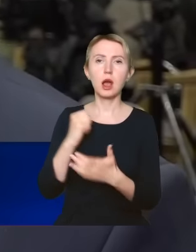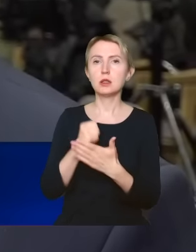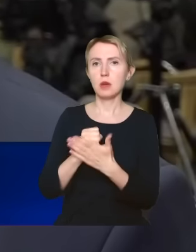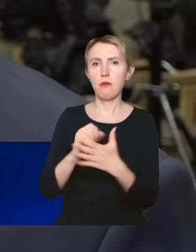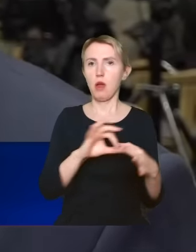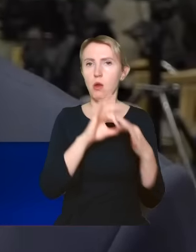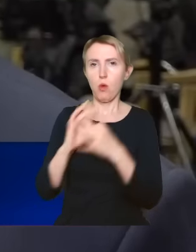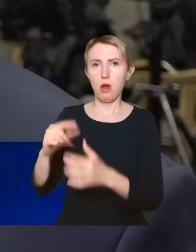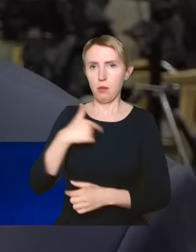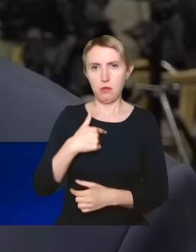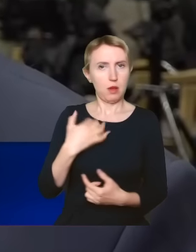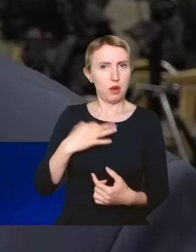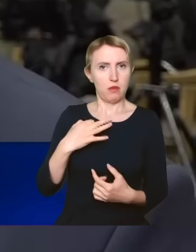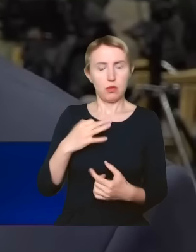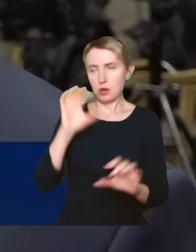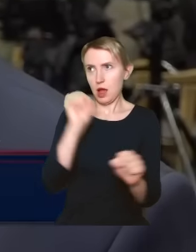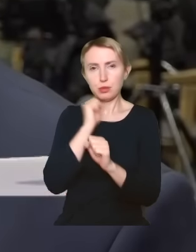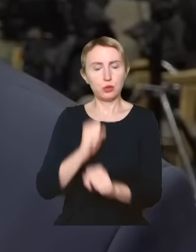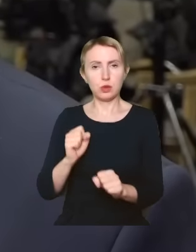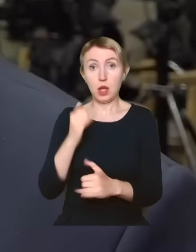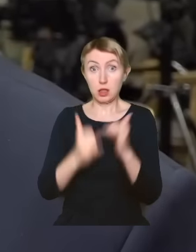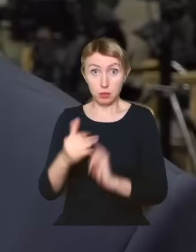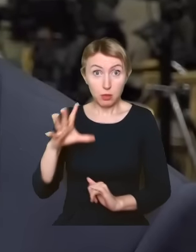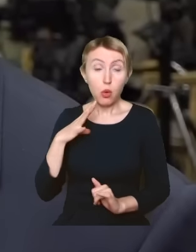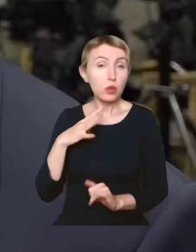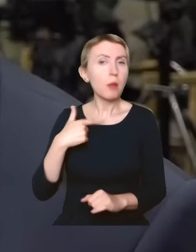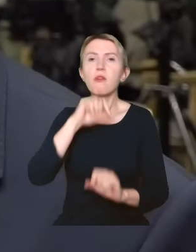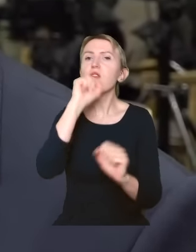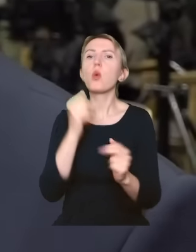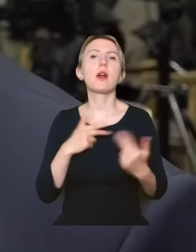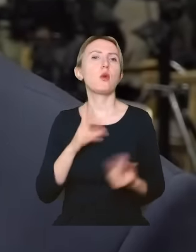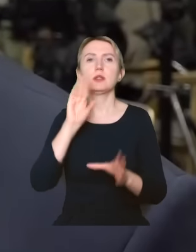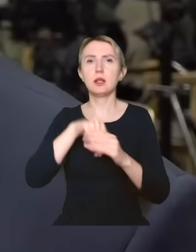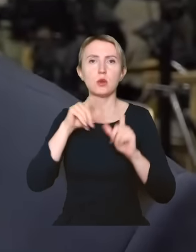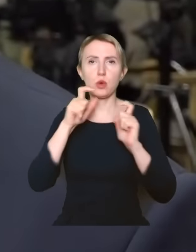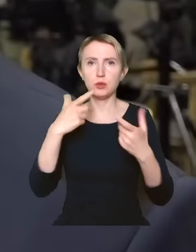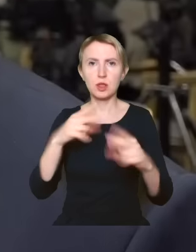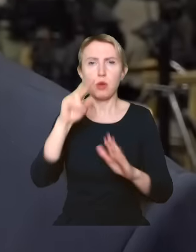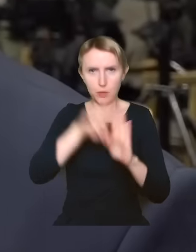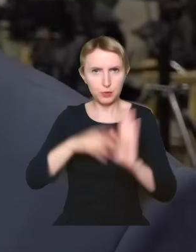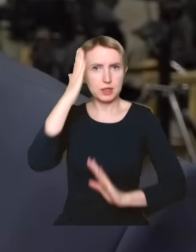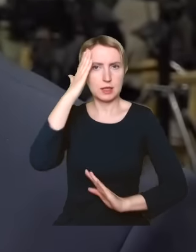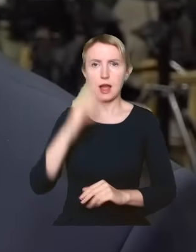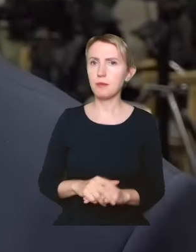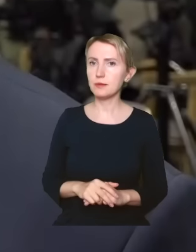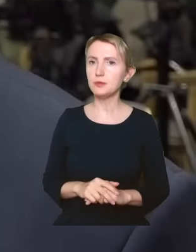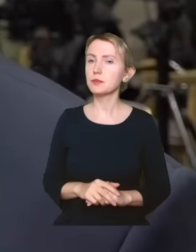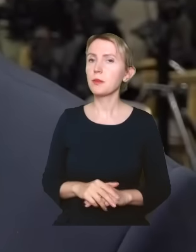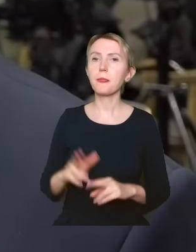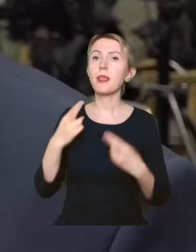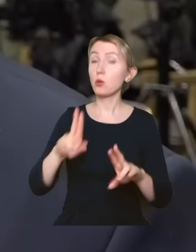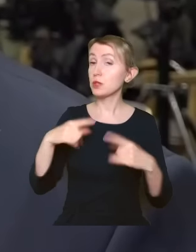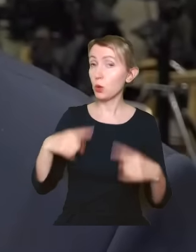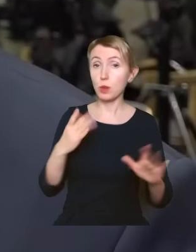mnie osobiście. No, zarzut jest absurdalny. Gdyby tak było, ja bym w ogóle do tej komisji nigdy nie zgłosił, bo ja wiem, jakie są przepisy. Ja w tym udziału nie brałem,